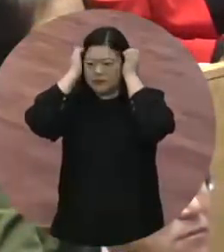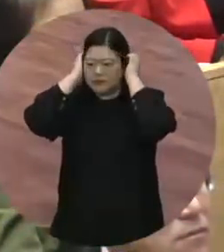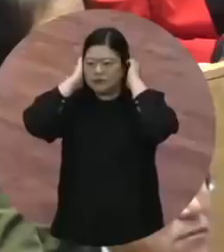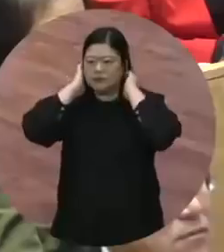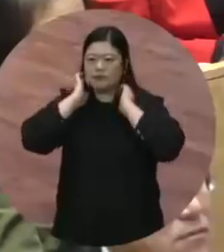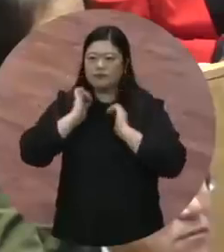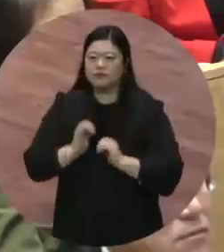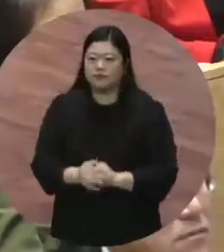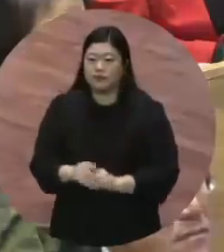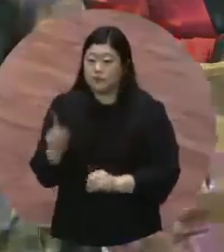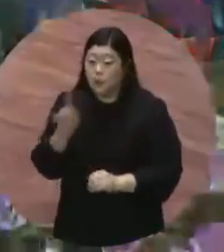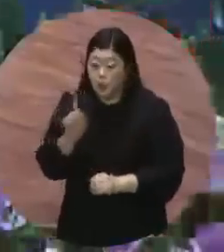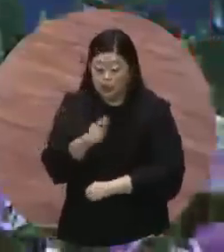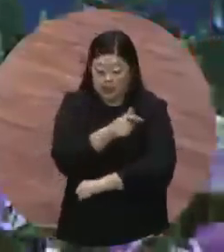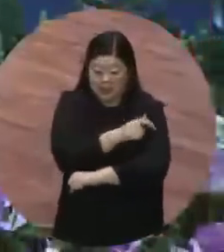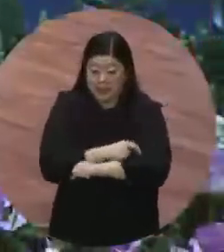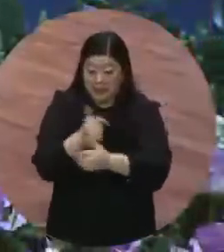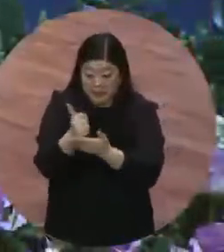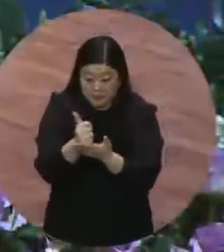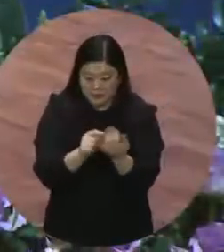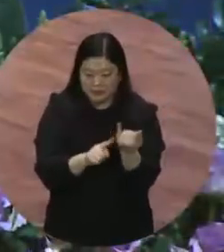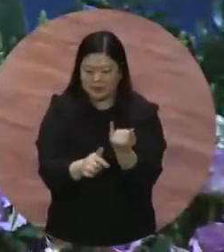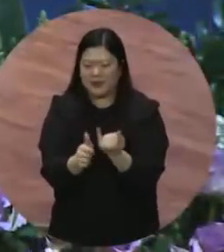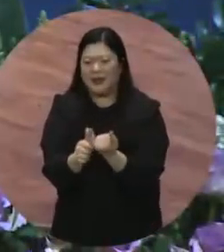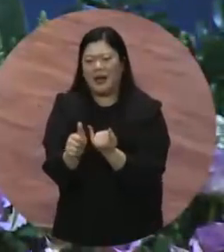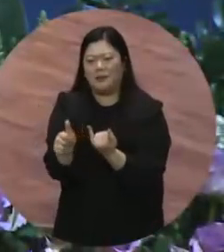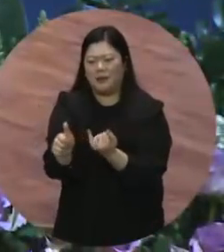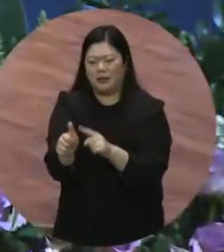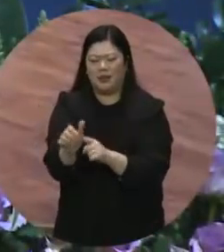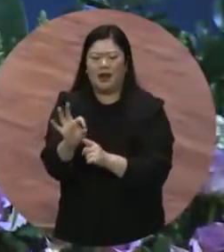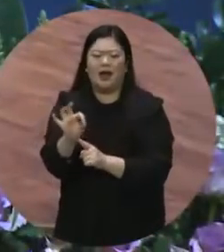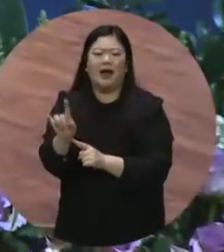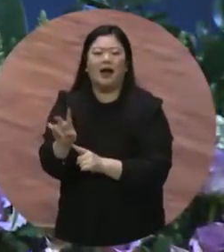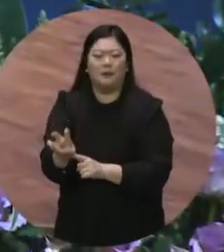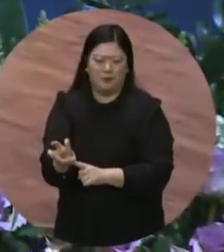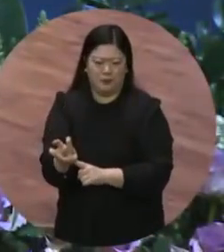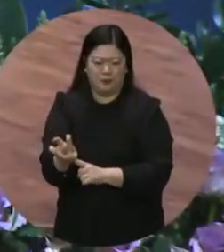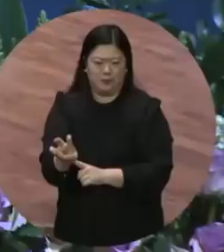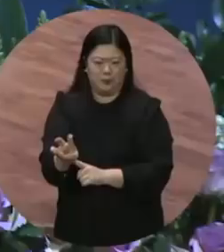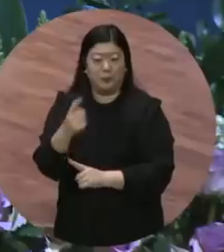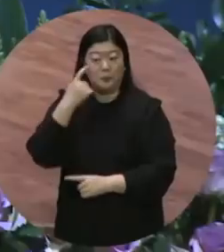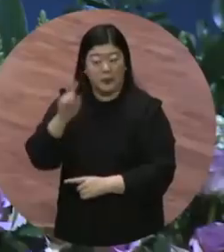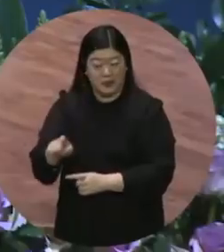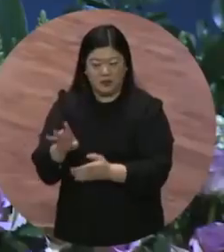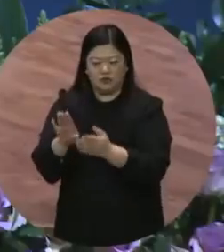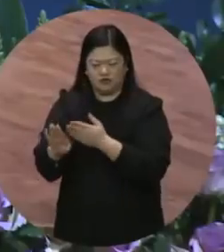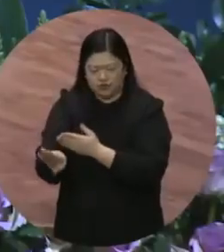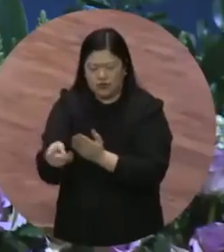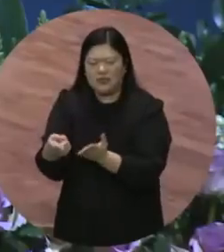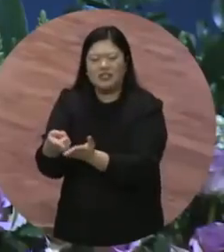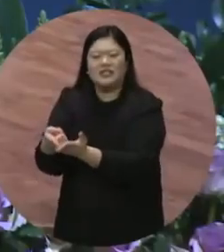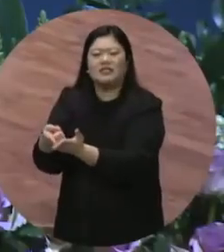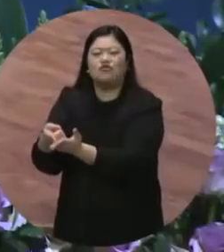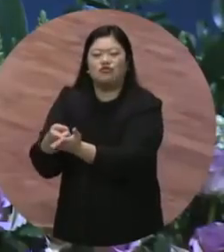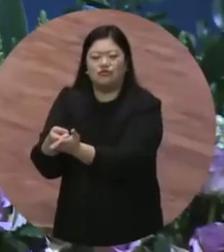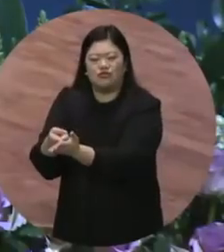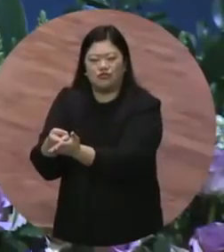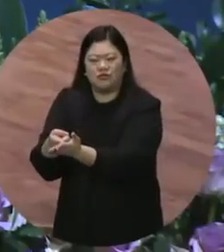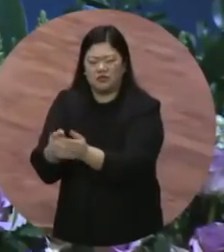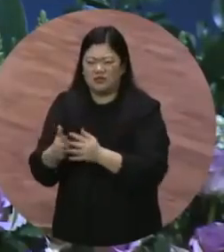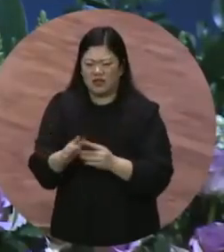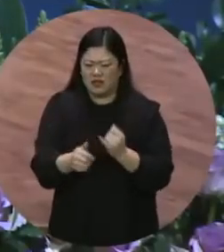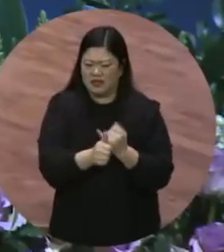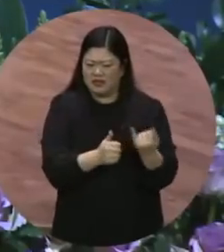우리 집사님의 남편이 암이 걸려서 수술 때 섰습니다. 그래서 신방을 와달라고 해서 갔습니다.